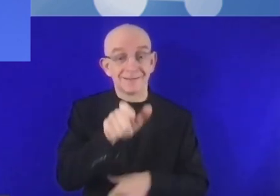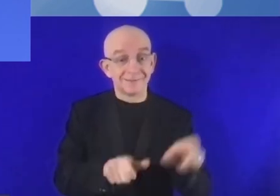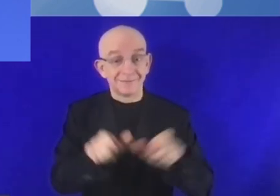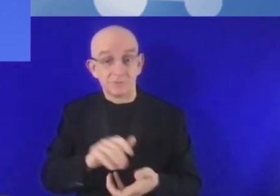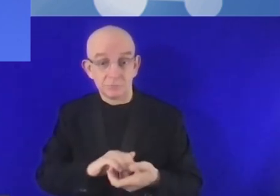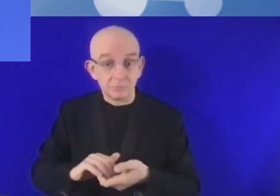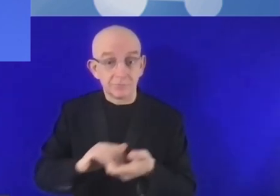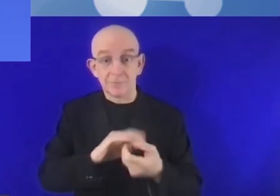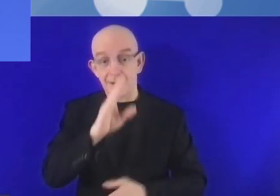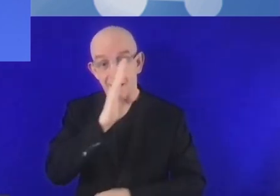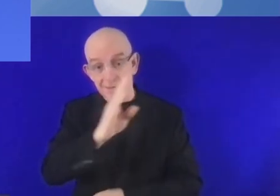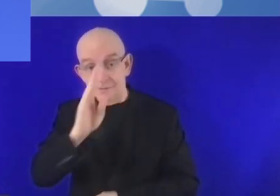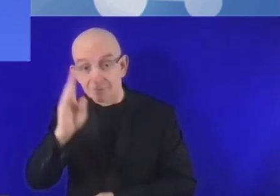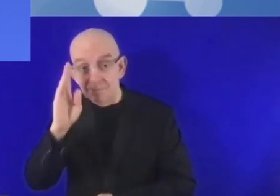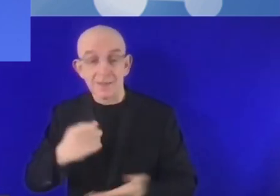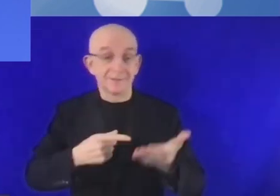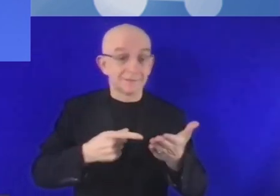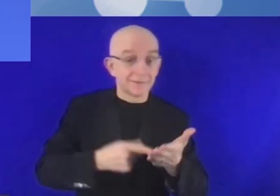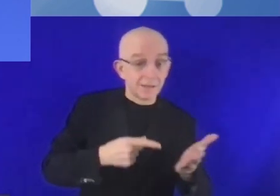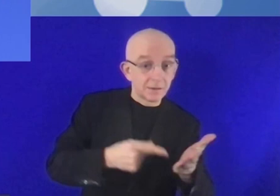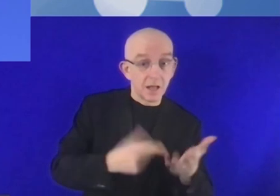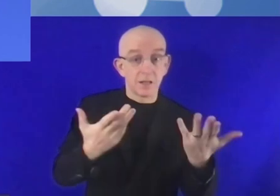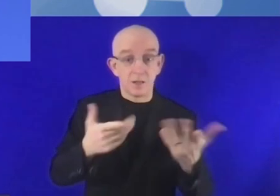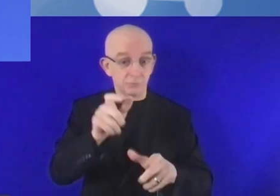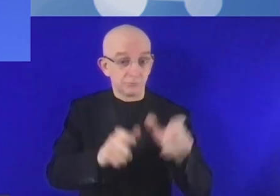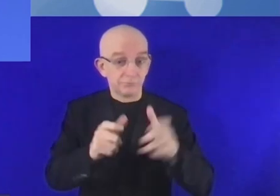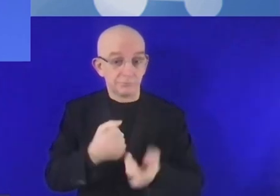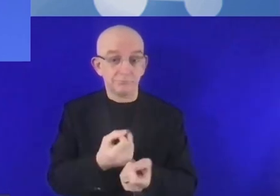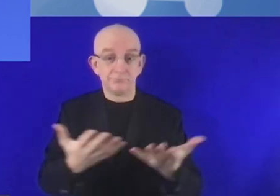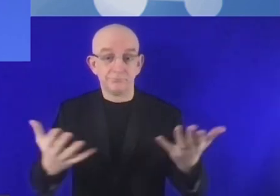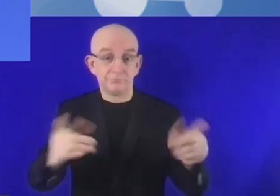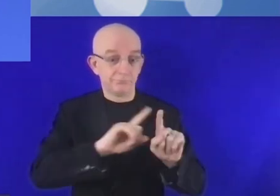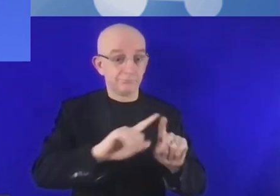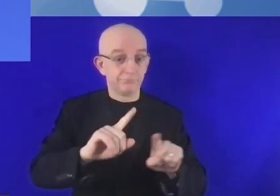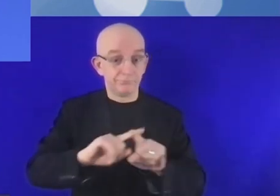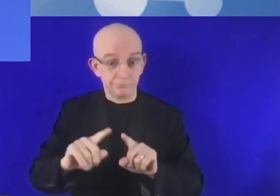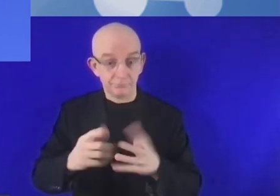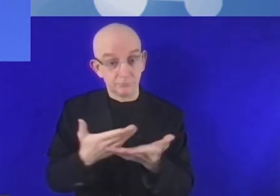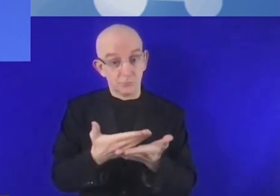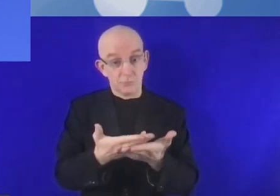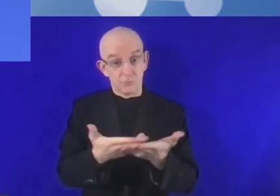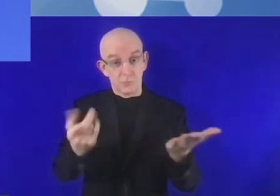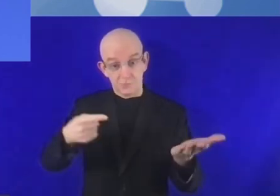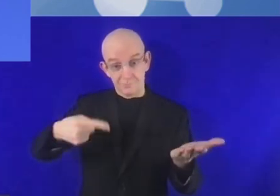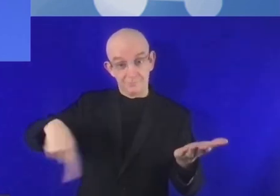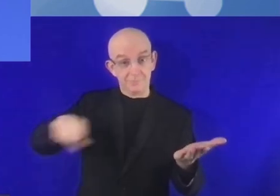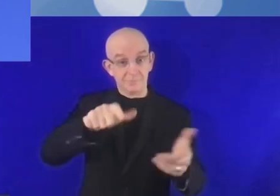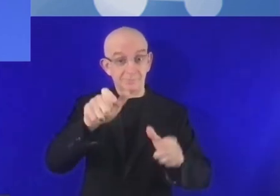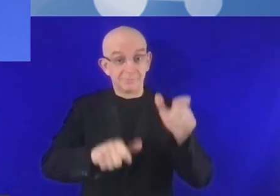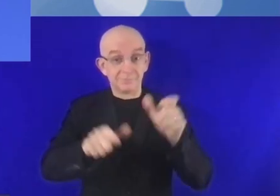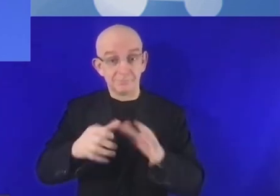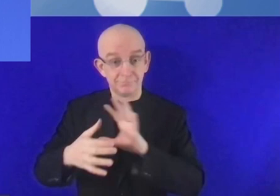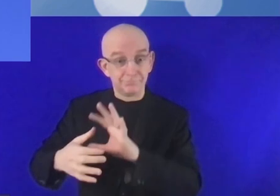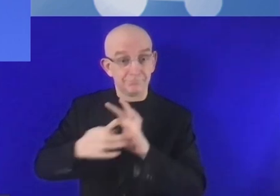jak również instytuty badawcze, uczelnie i społeczność techniczną. Wszyscy